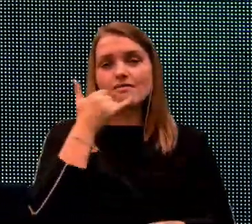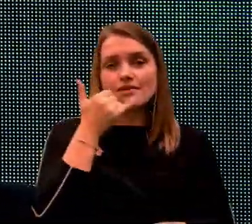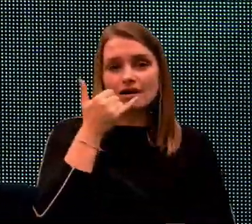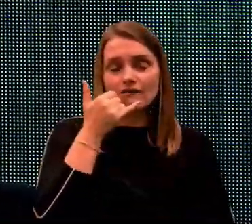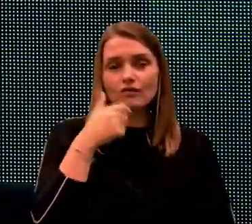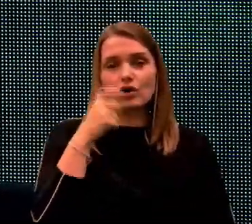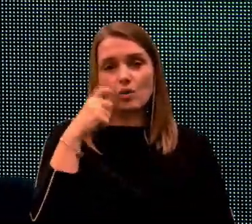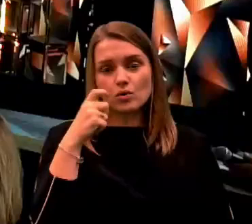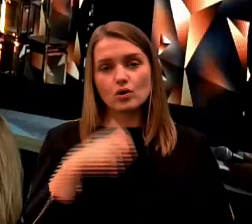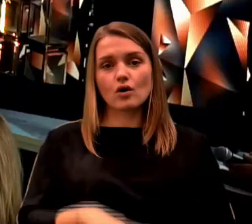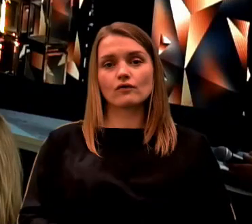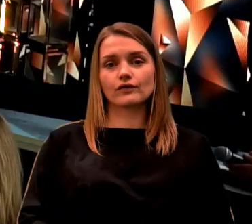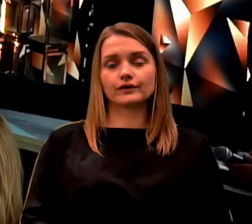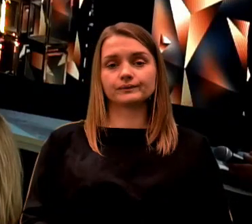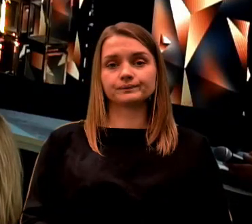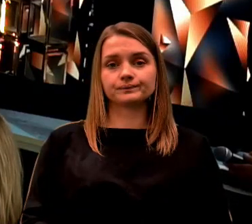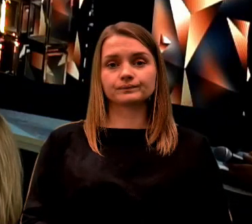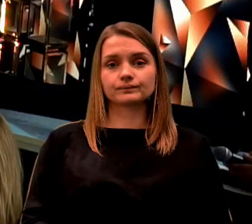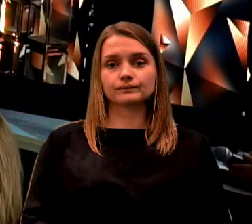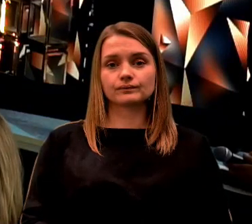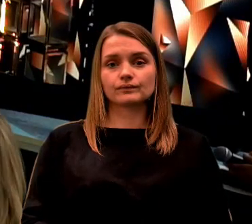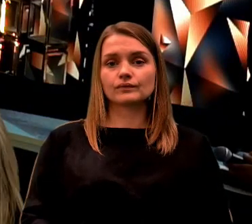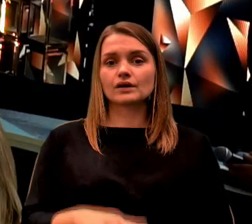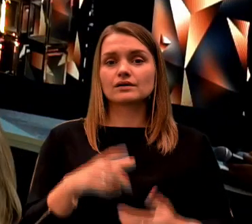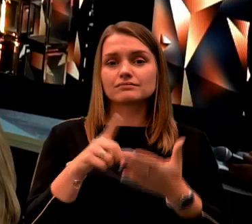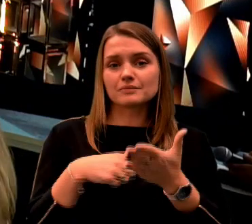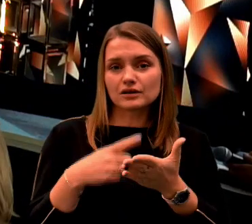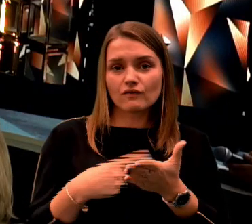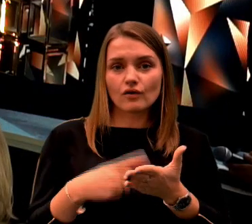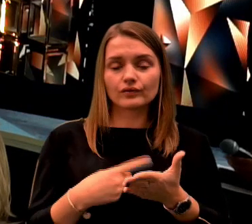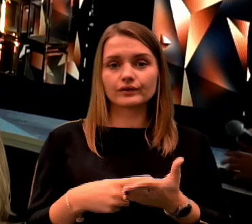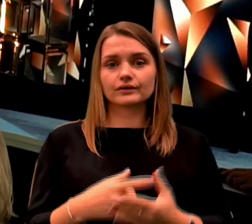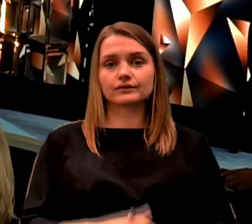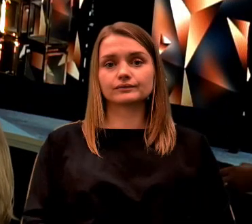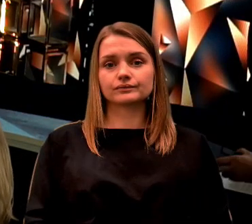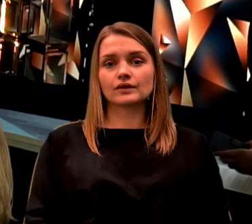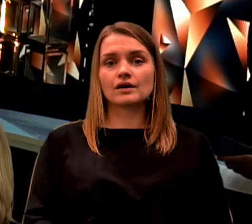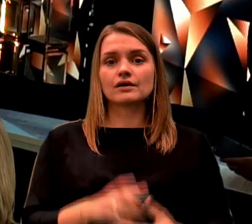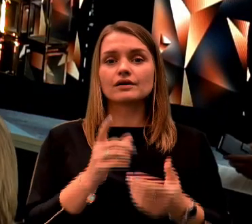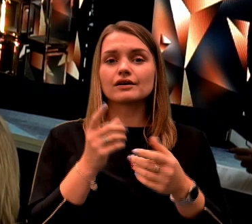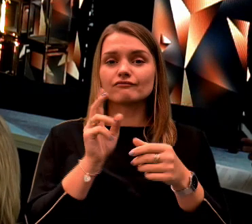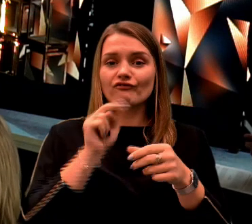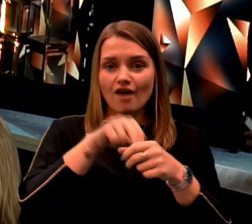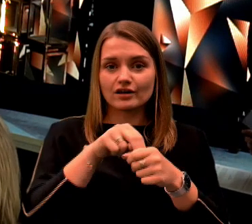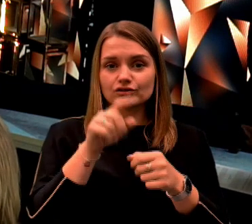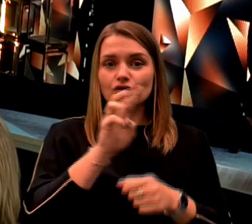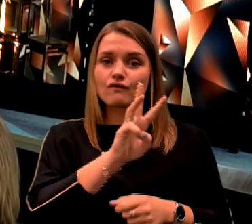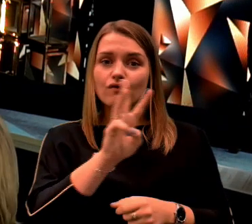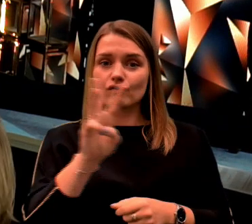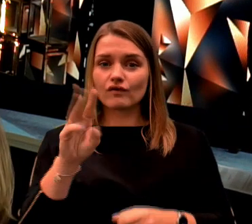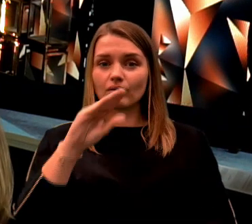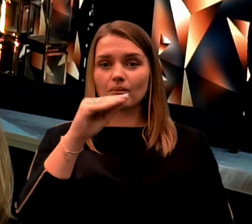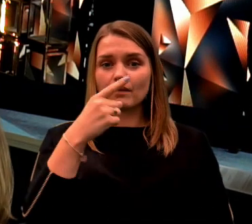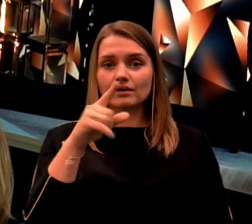wyjmujemy. Więc prośba, żeby wyjąć swoje smartfony na moment i wejść na stronę menti.com.